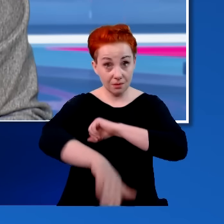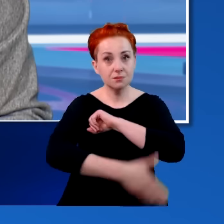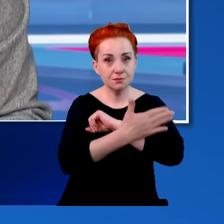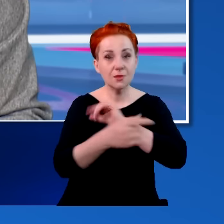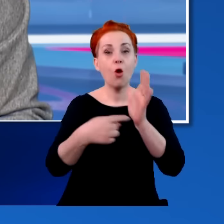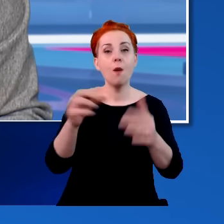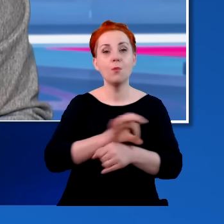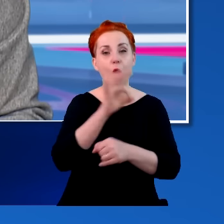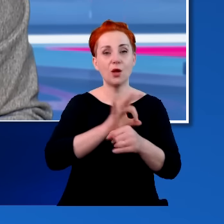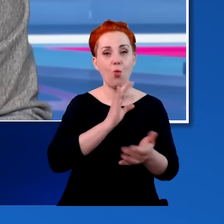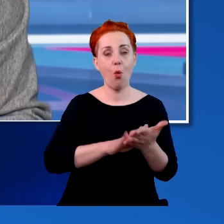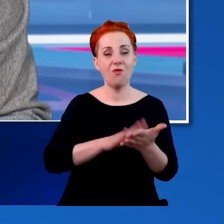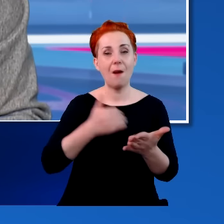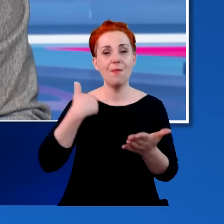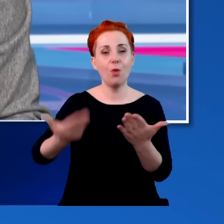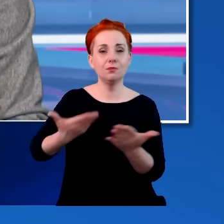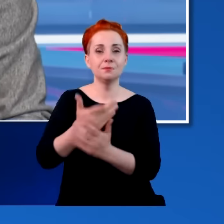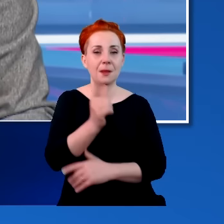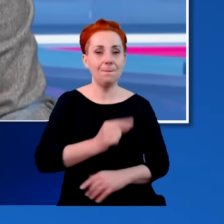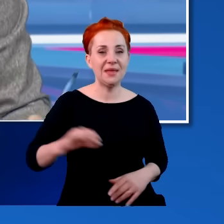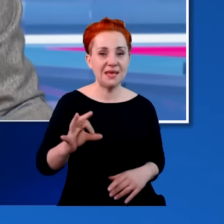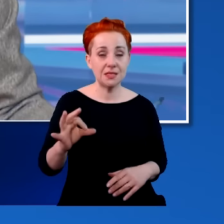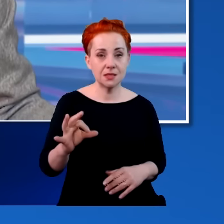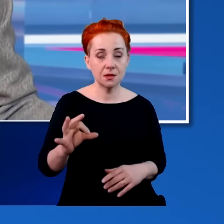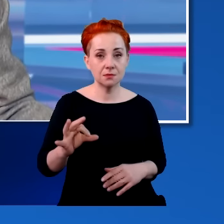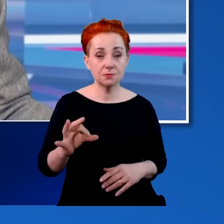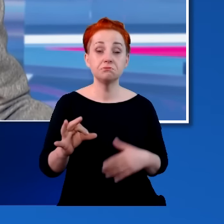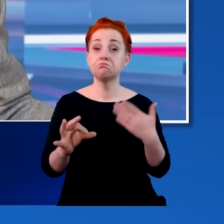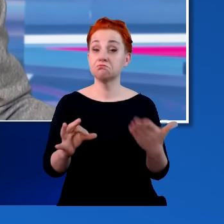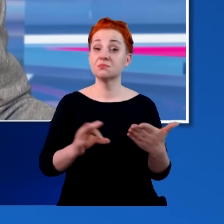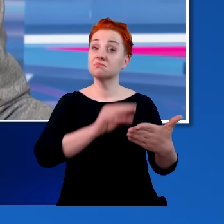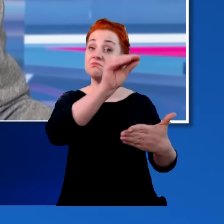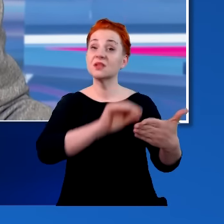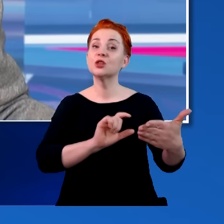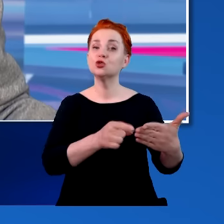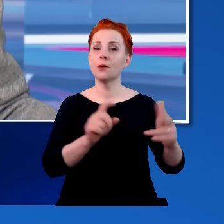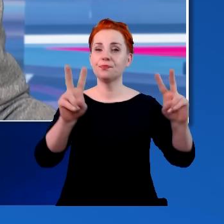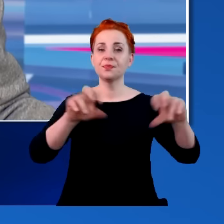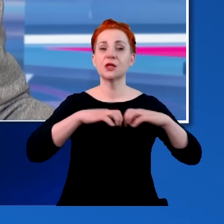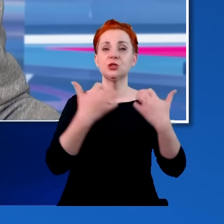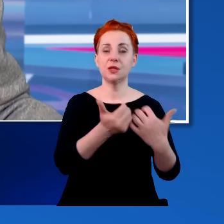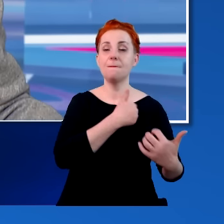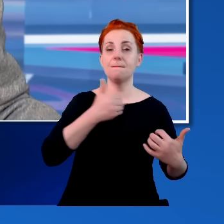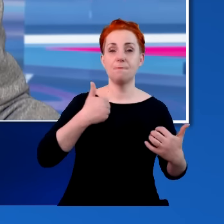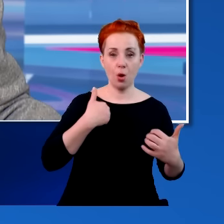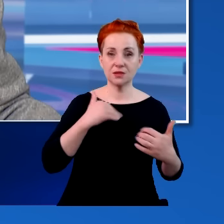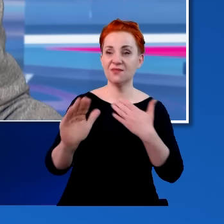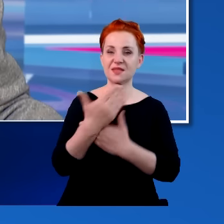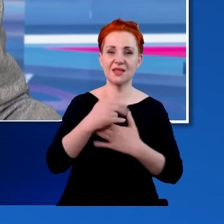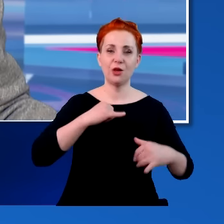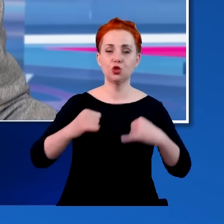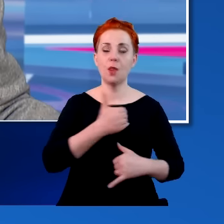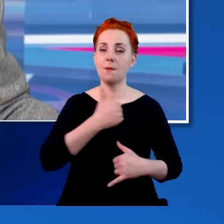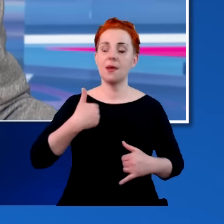projekt uchwały, który złożyło Prawo i Sprawiedliwość, który mówi tak. Sejm Rzeczpospolitej Polskiej wzywa rząd Rzeczpospolitej